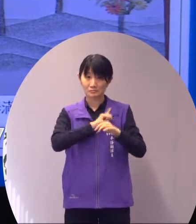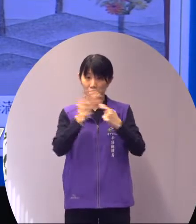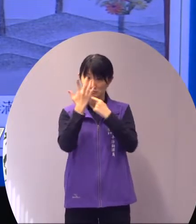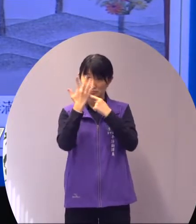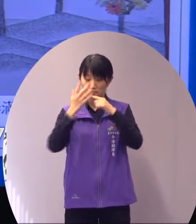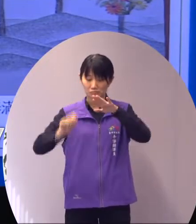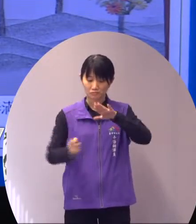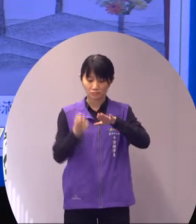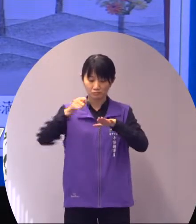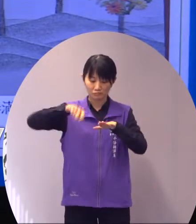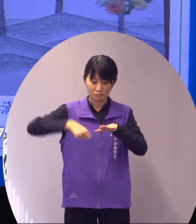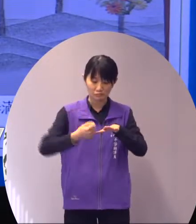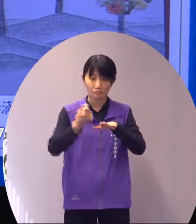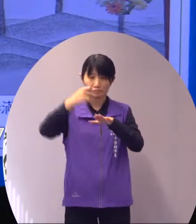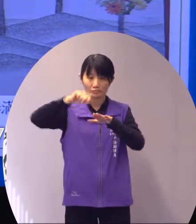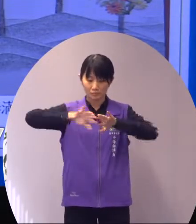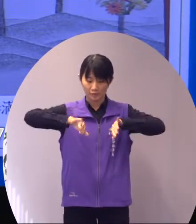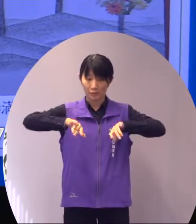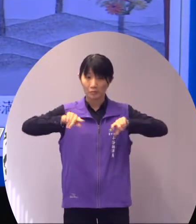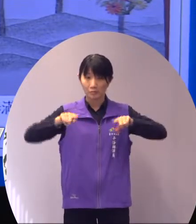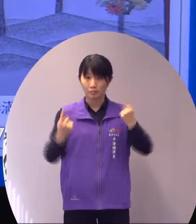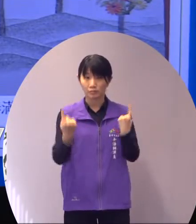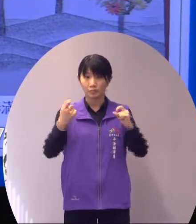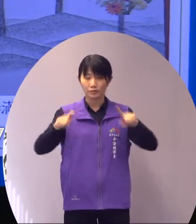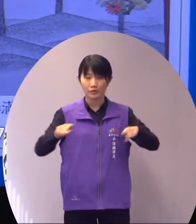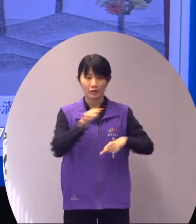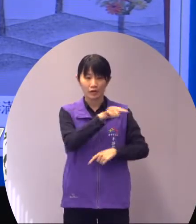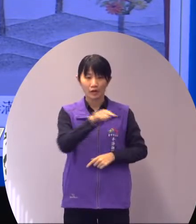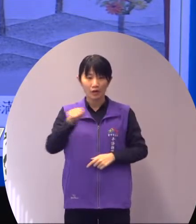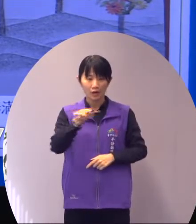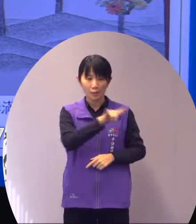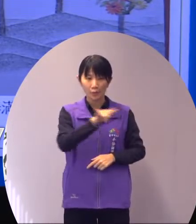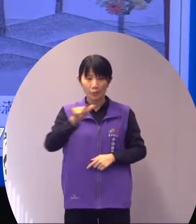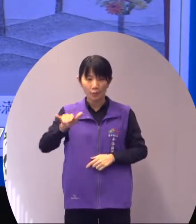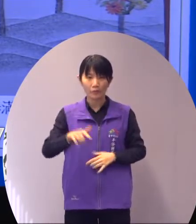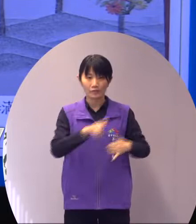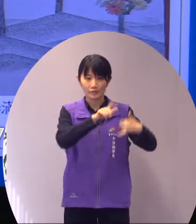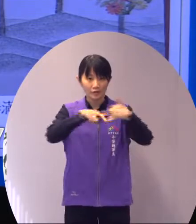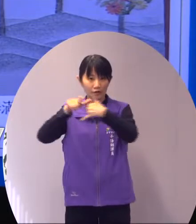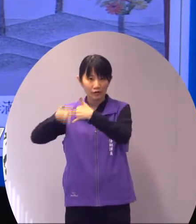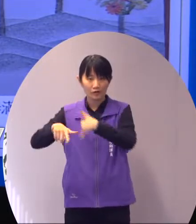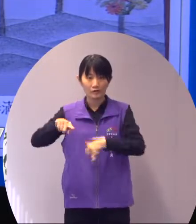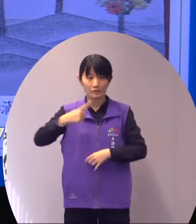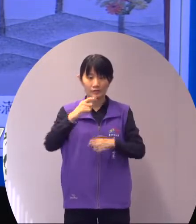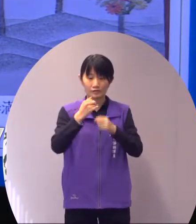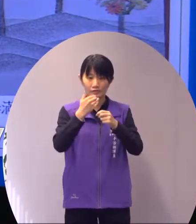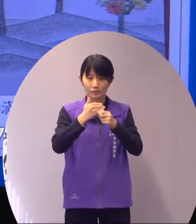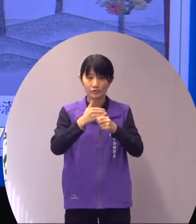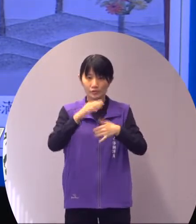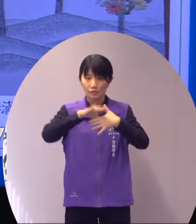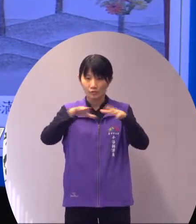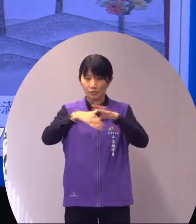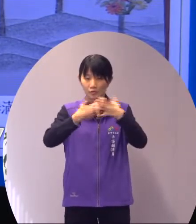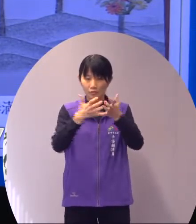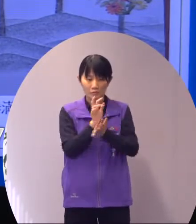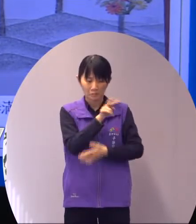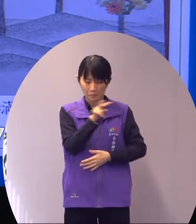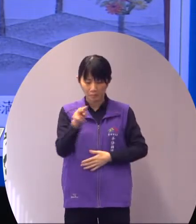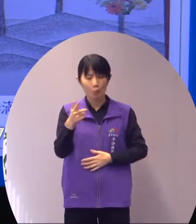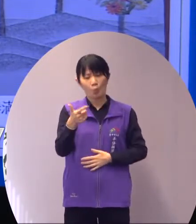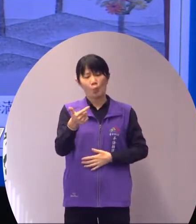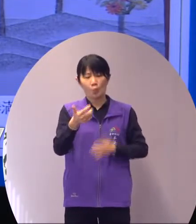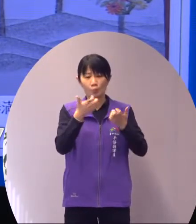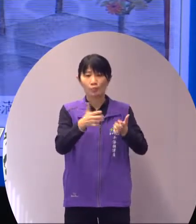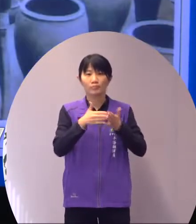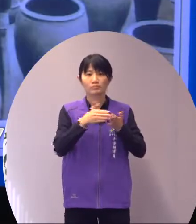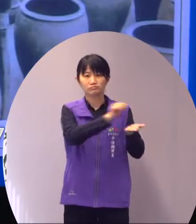一种艺术。那两位艺师分别因为其艺术成就而在109年被文化部登录为重要传统工